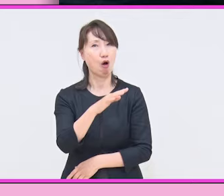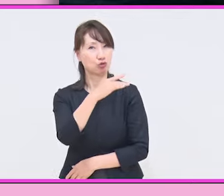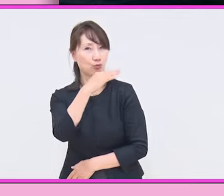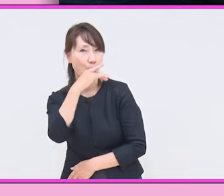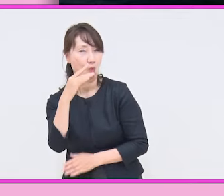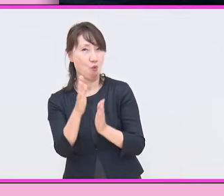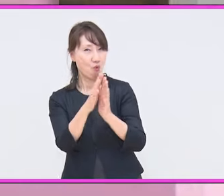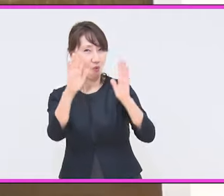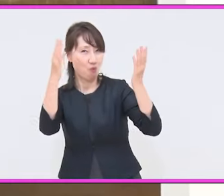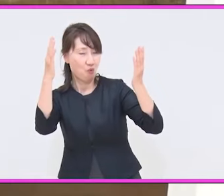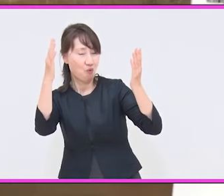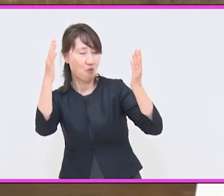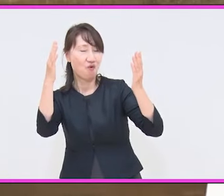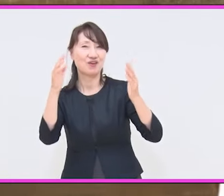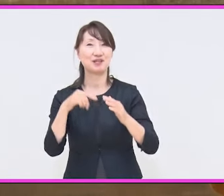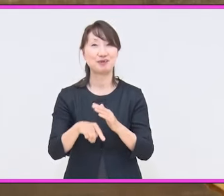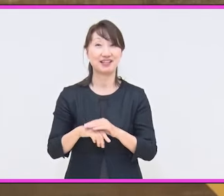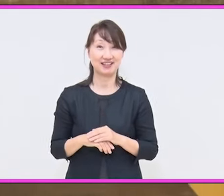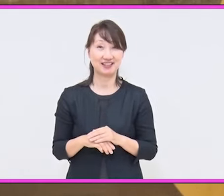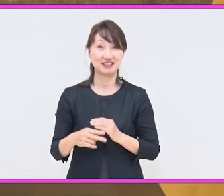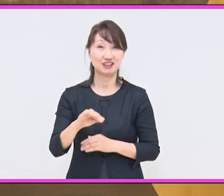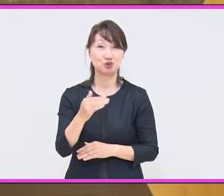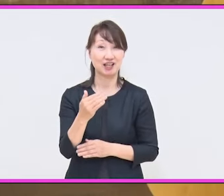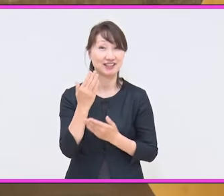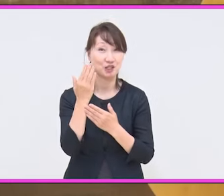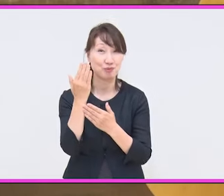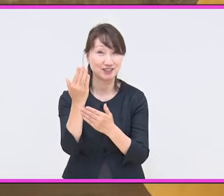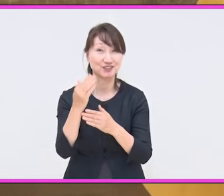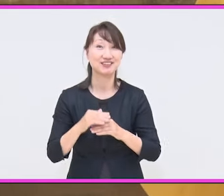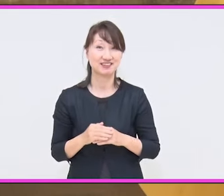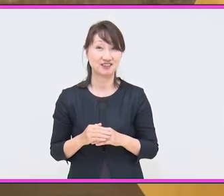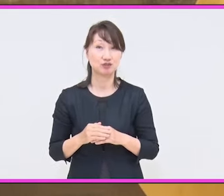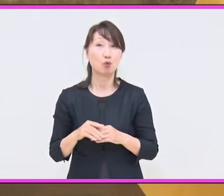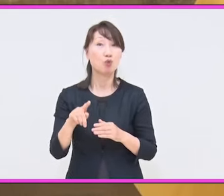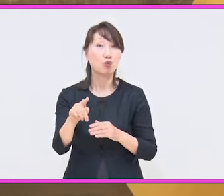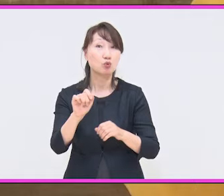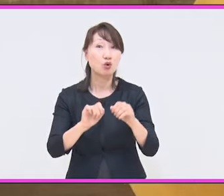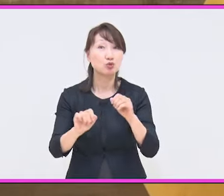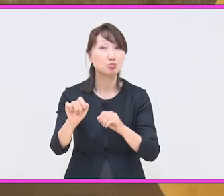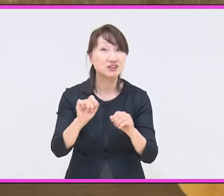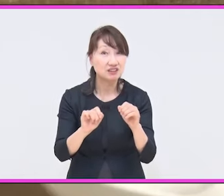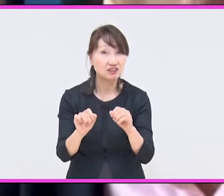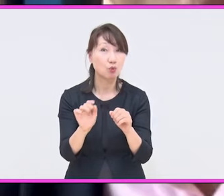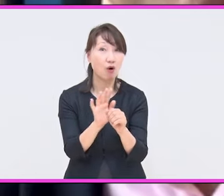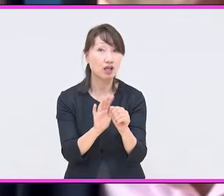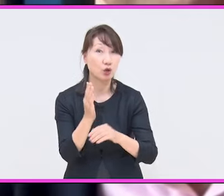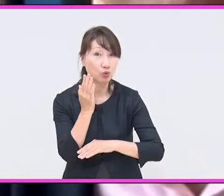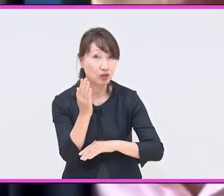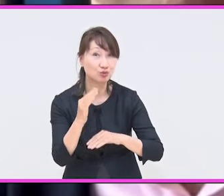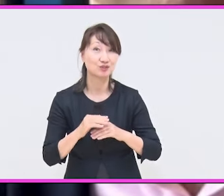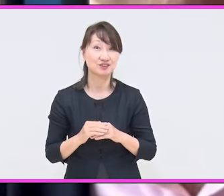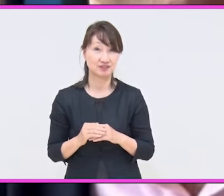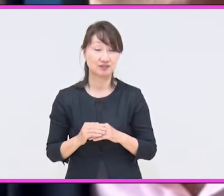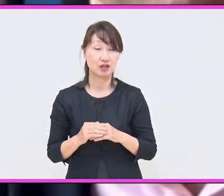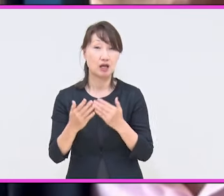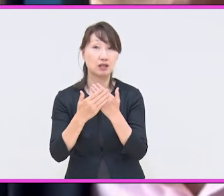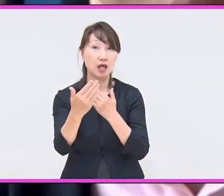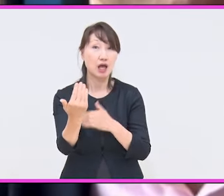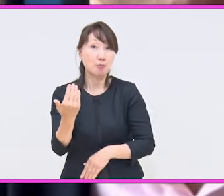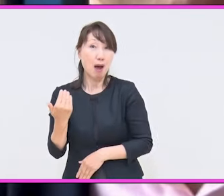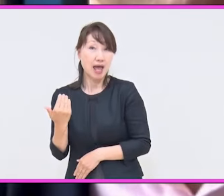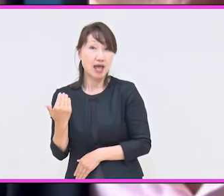んです。ニックさんに伺います。こうした一連の取り組みの背景についてなんですけれども、大会